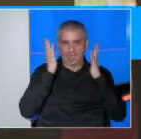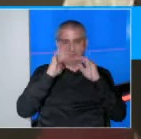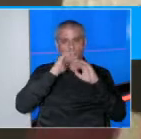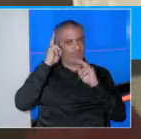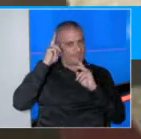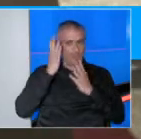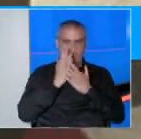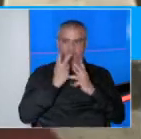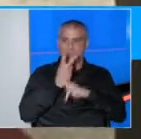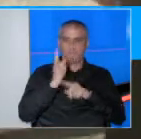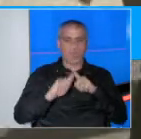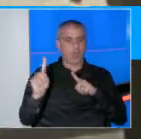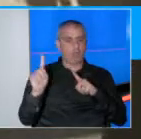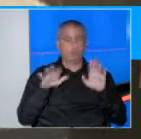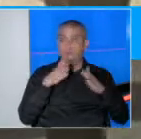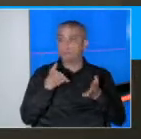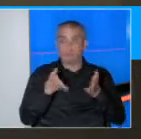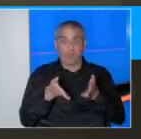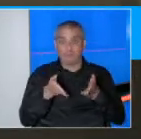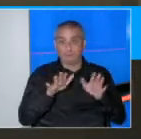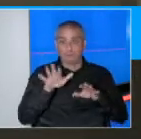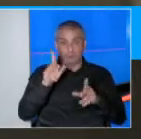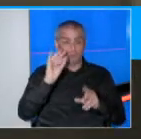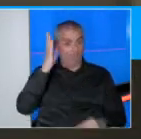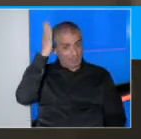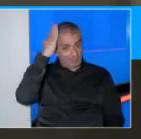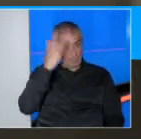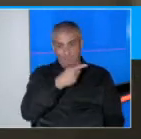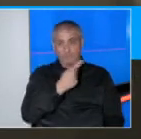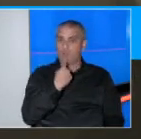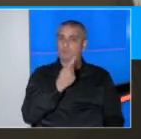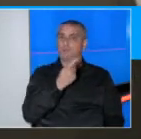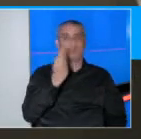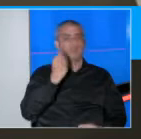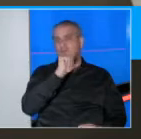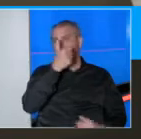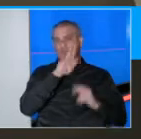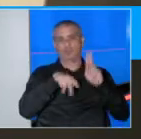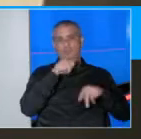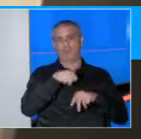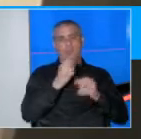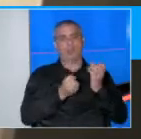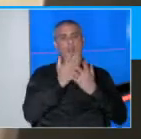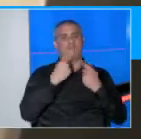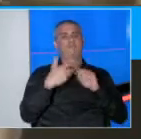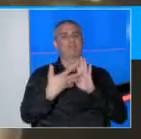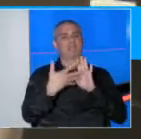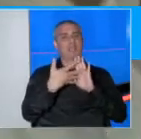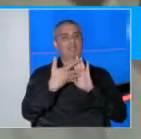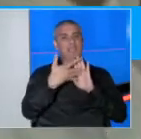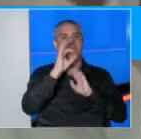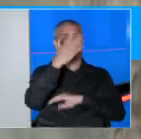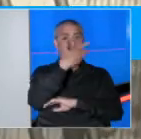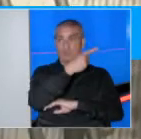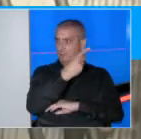במירון עבר ממנו חודש, בממשלה הזו, ממשלה של נפתלי בנט, אומרים שזה הדבר הראשון שהם יעשו, הקמת ועדת חקירה ממלכתית.